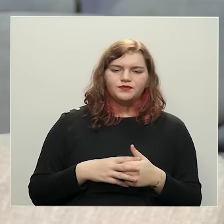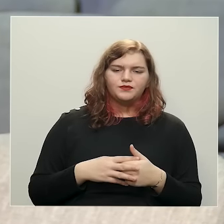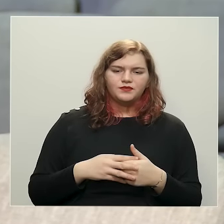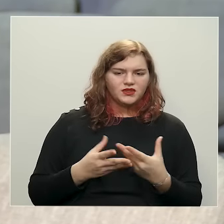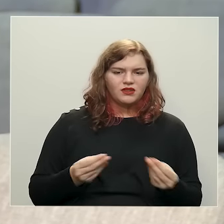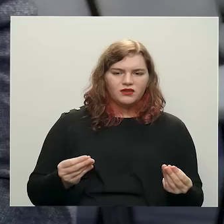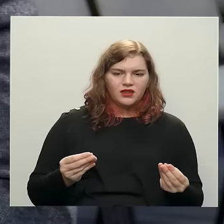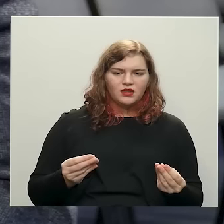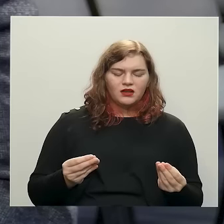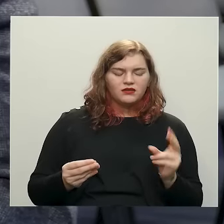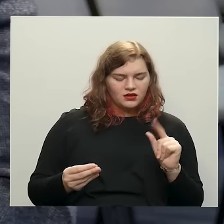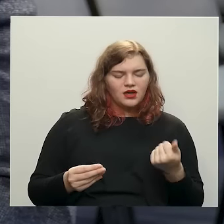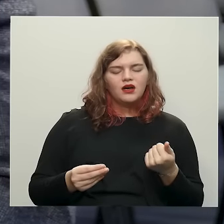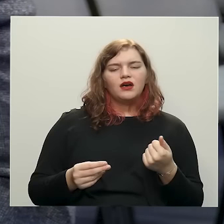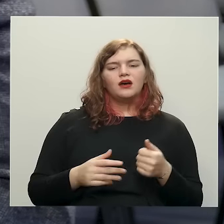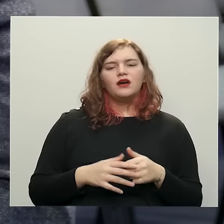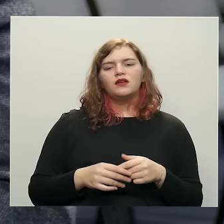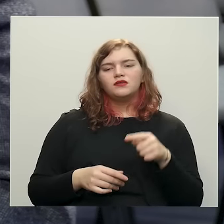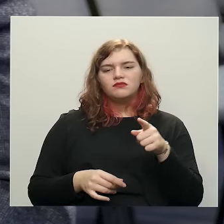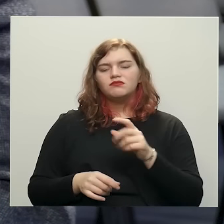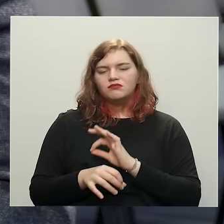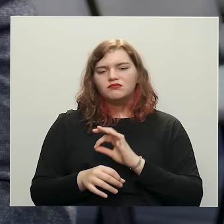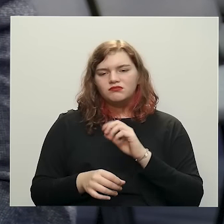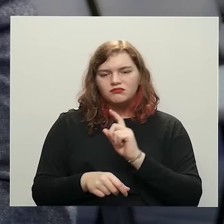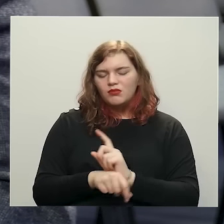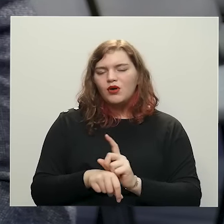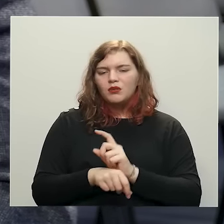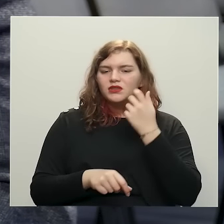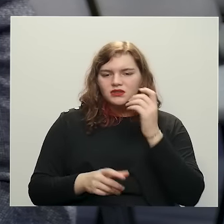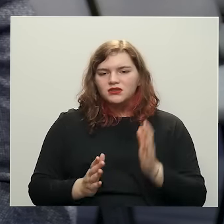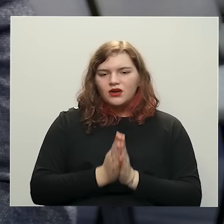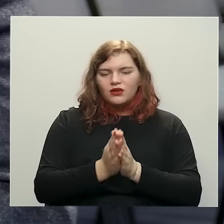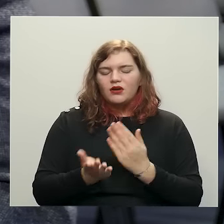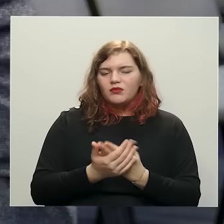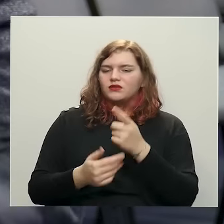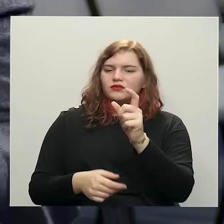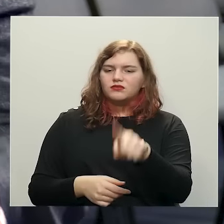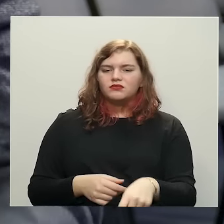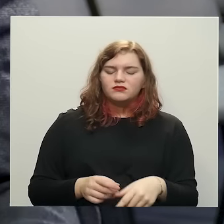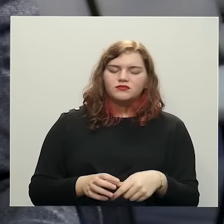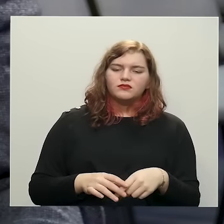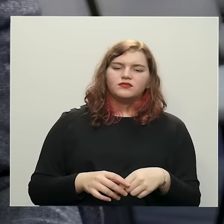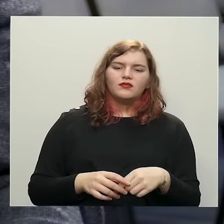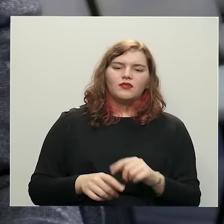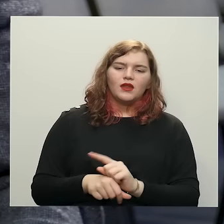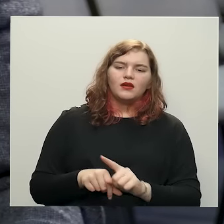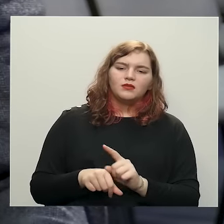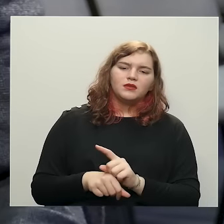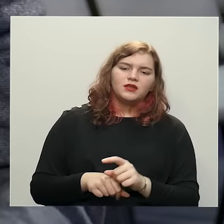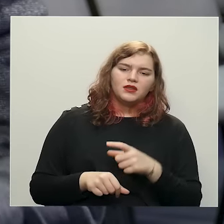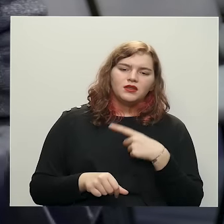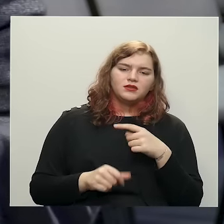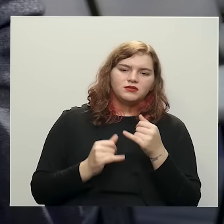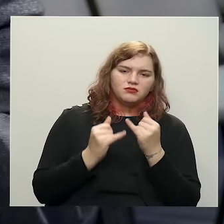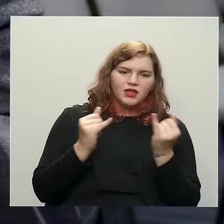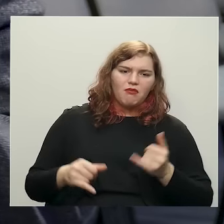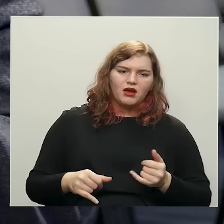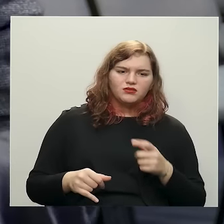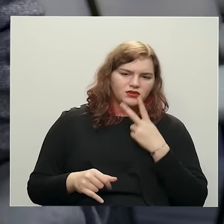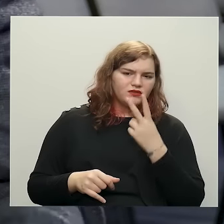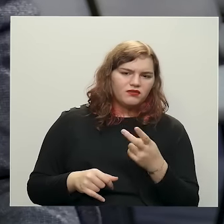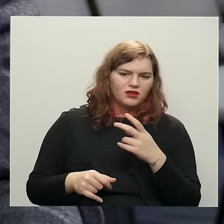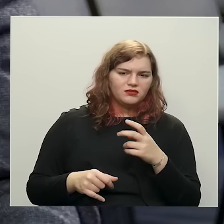S-a vindecat? Da. Atunci, în momentul când s-au rugat pentru ea acolo, în momentul ăla, este imagine, sunt